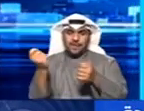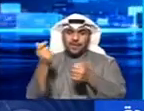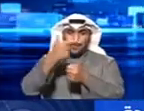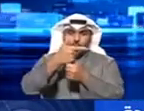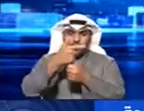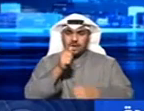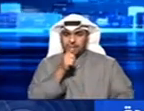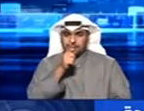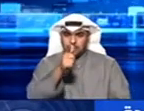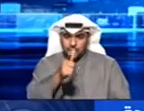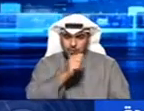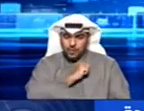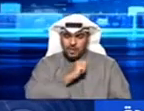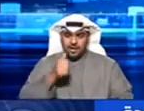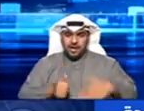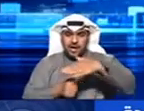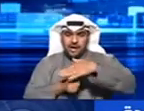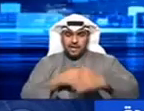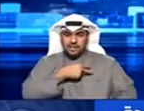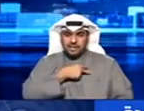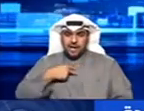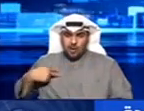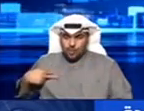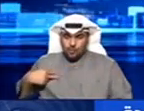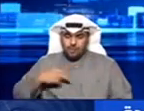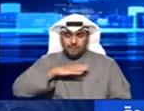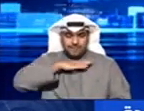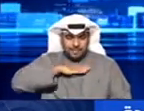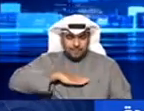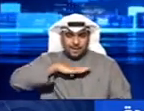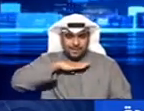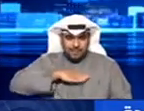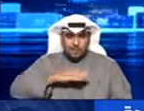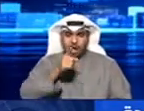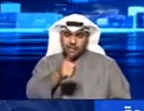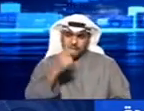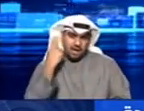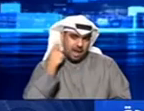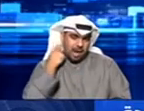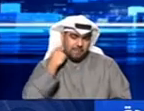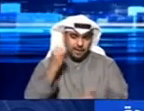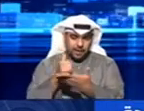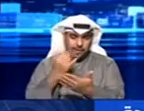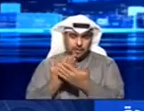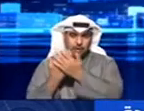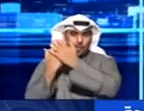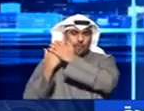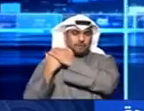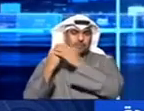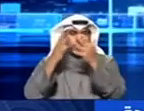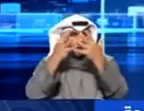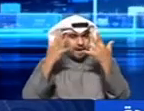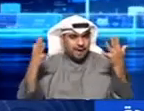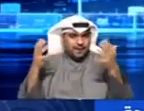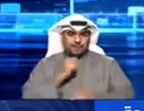الجهود الكبيرة والمساعي الحثيثة في تحمل تبعات الأمانة والمسؤولية الكبيرة التي أسندت لسموه،